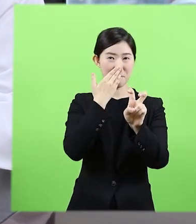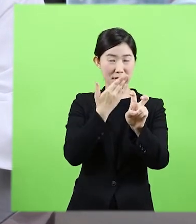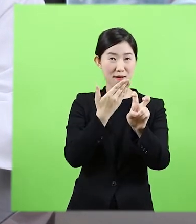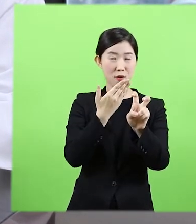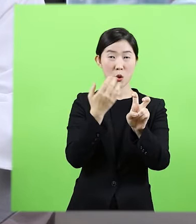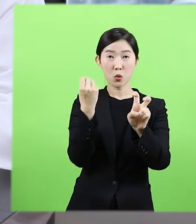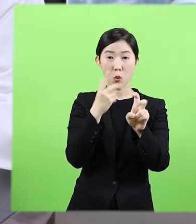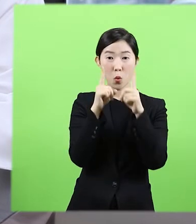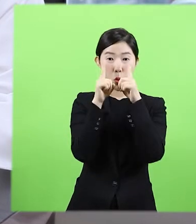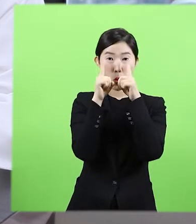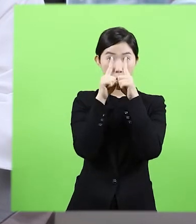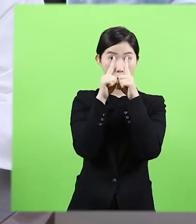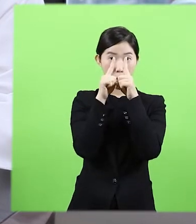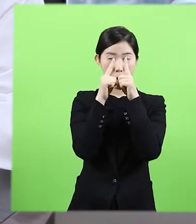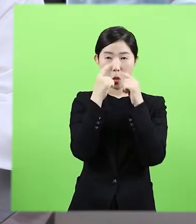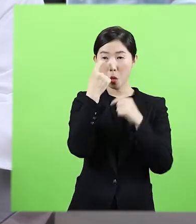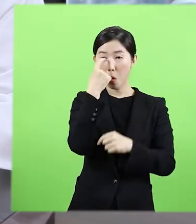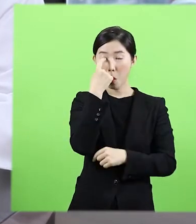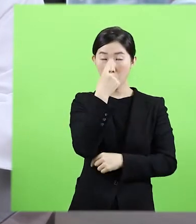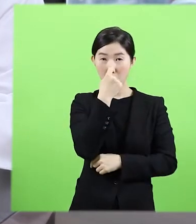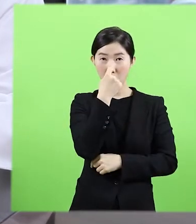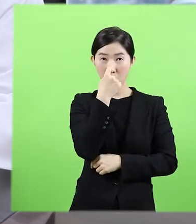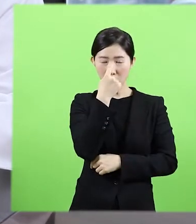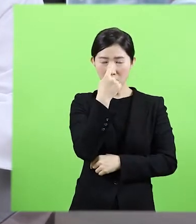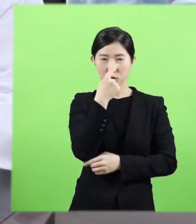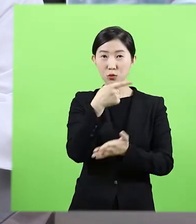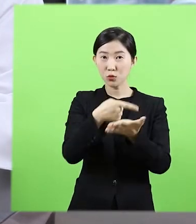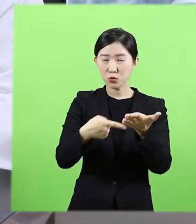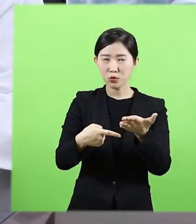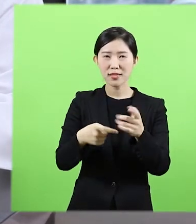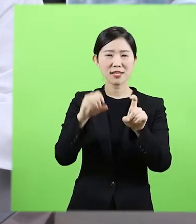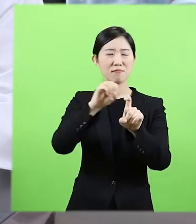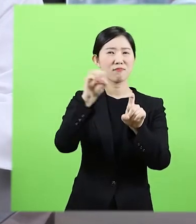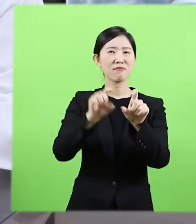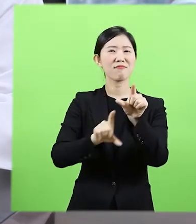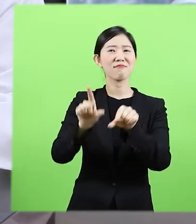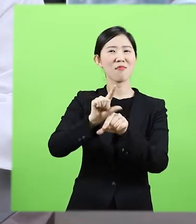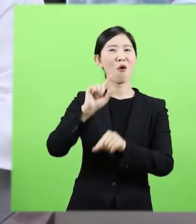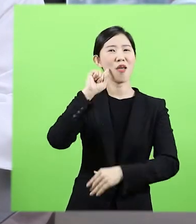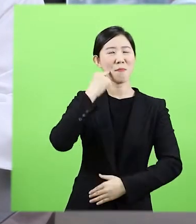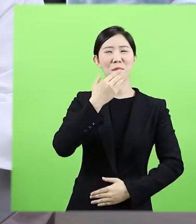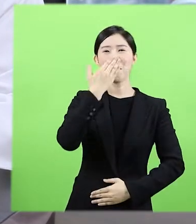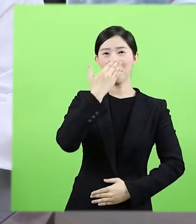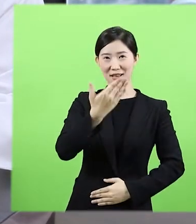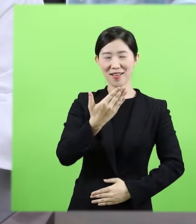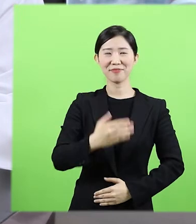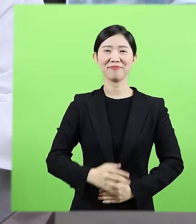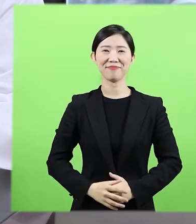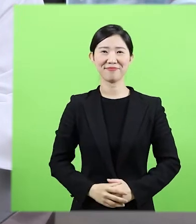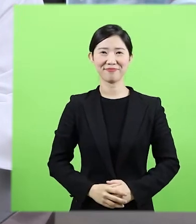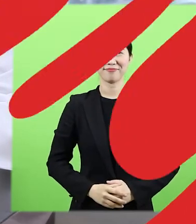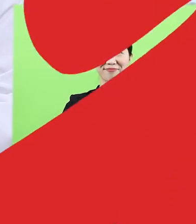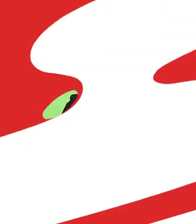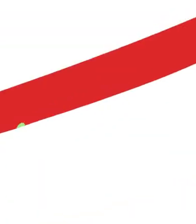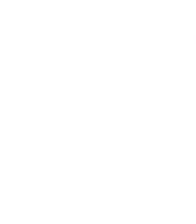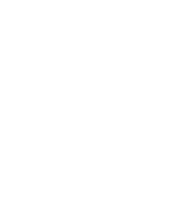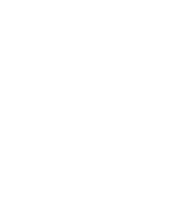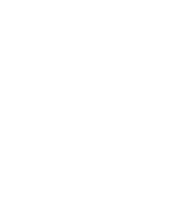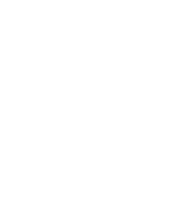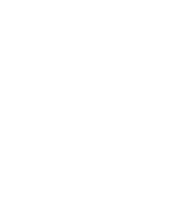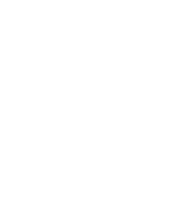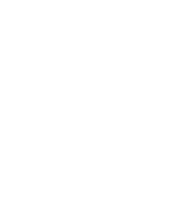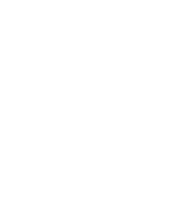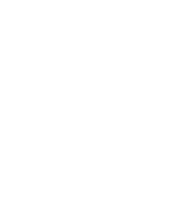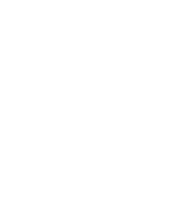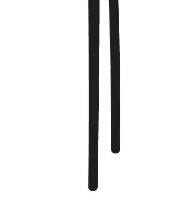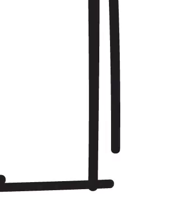그렇게 하고 앞트임을 함으로써 한 10% 더 이뻐지는 것을 알 수 있으실 것입니다.